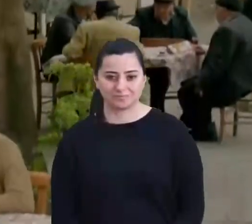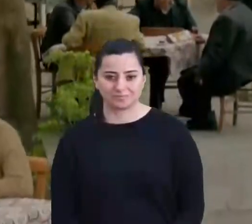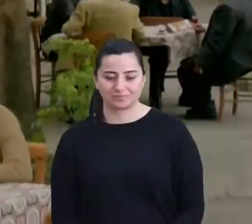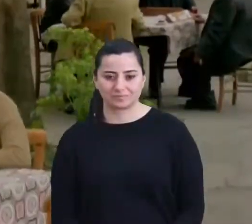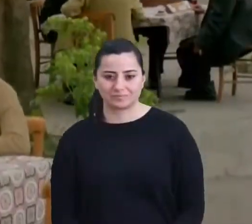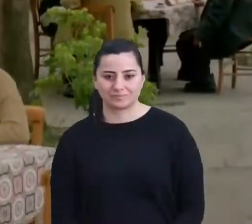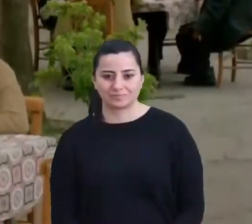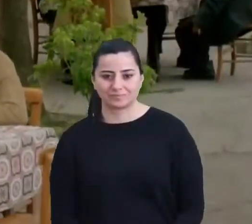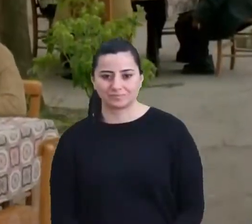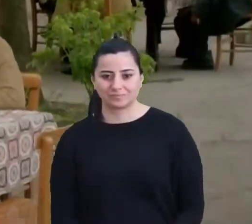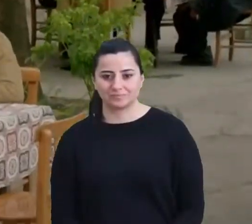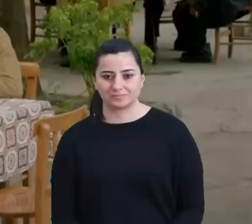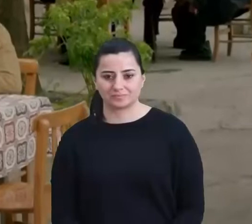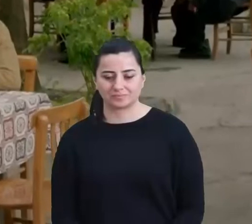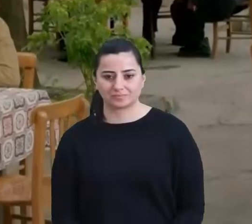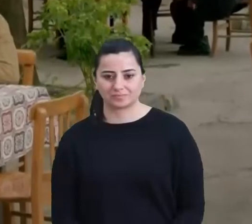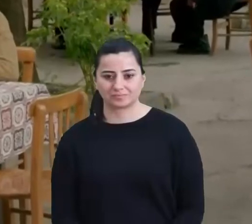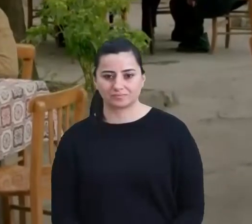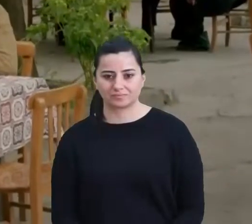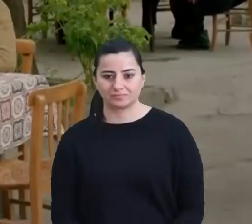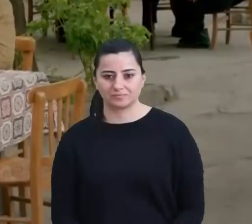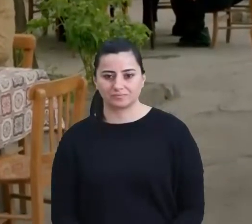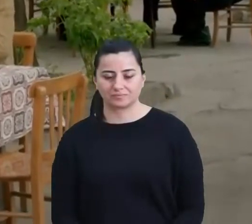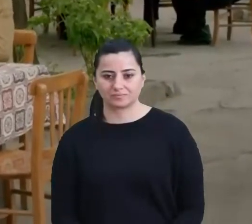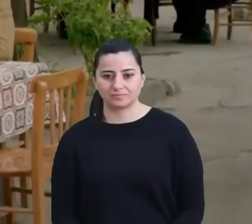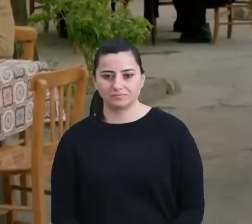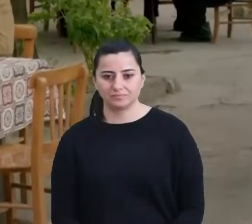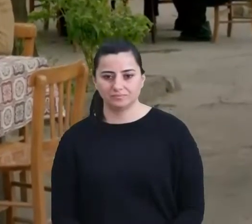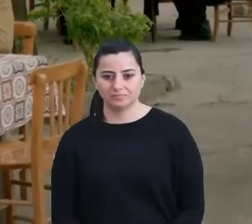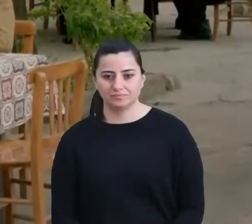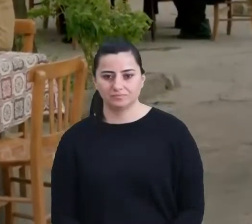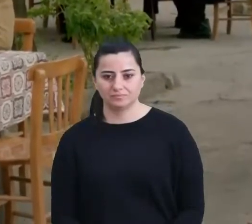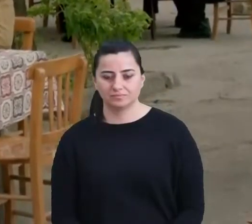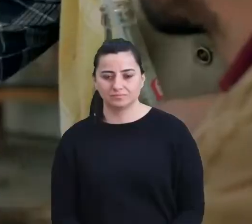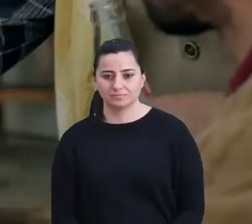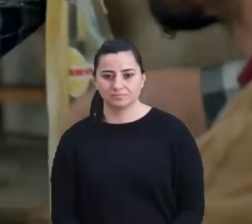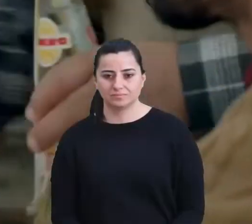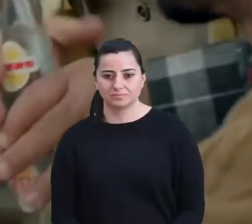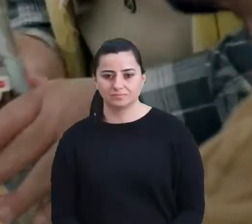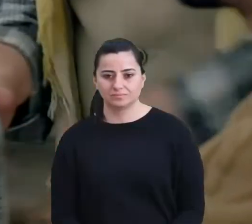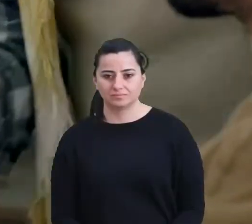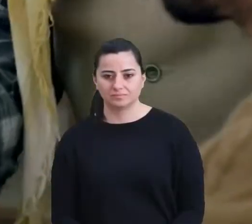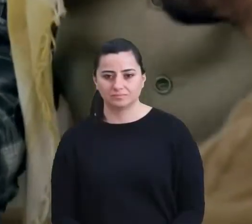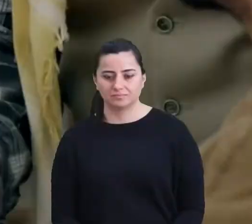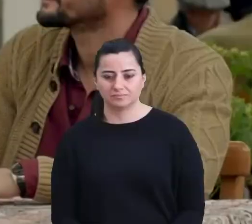Kahveye gelmişler. Umutsuz otururlarken Fikri iki gazoz ve iki pipetle geldi.